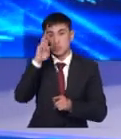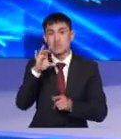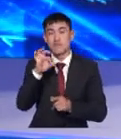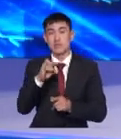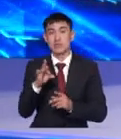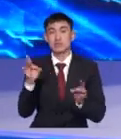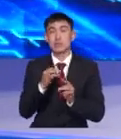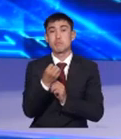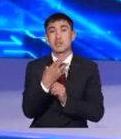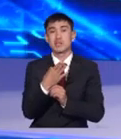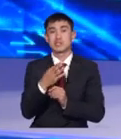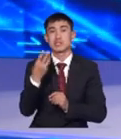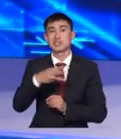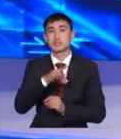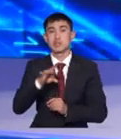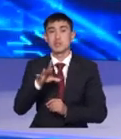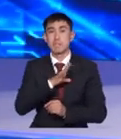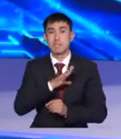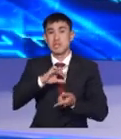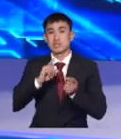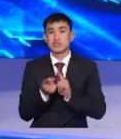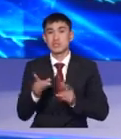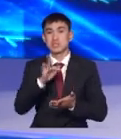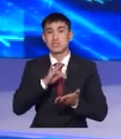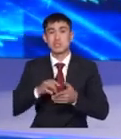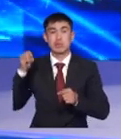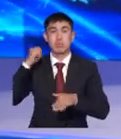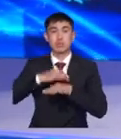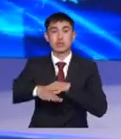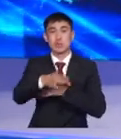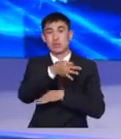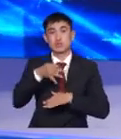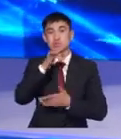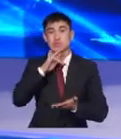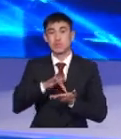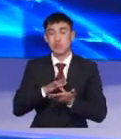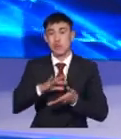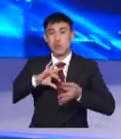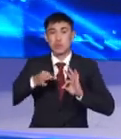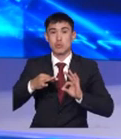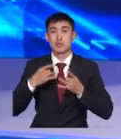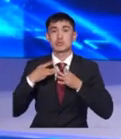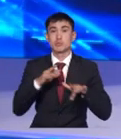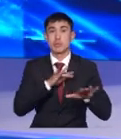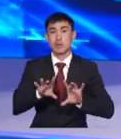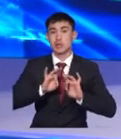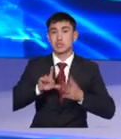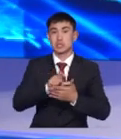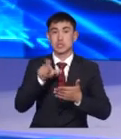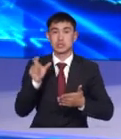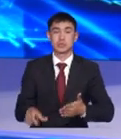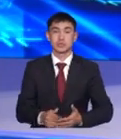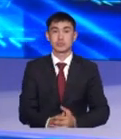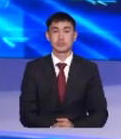символ размером 15 на 30 метров был развернут на центральной площади областного центра. Подробнее о торжественном мероприятии